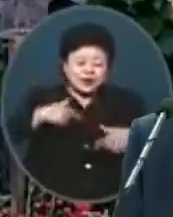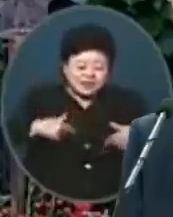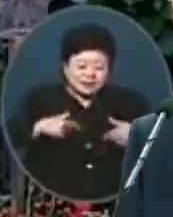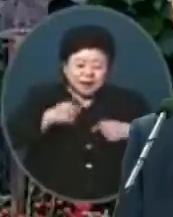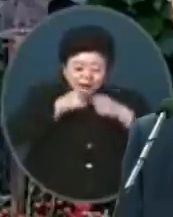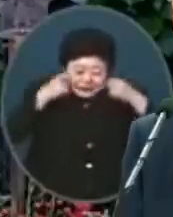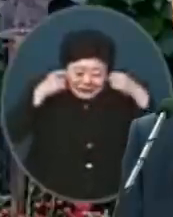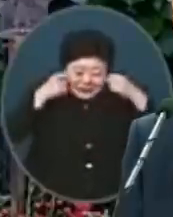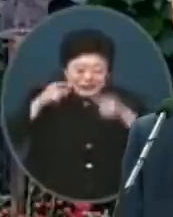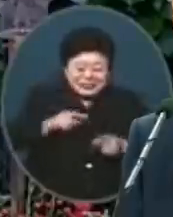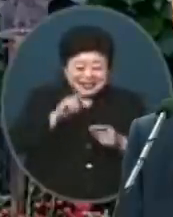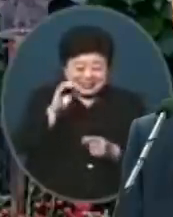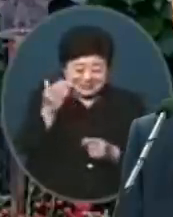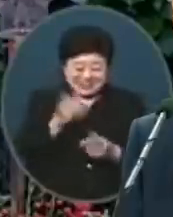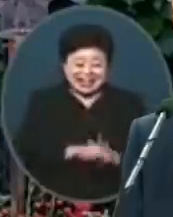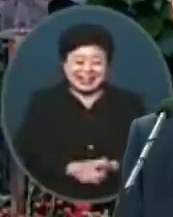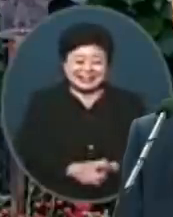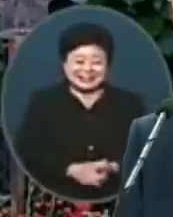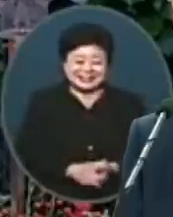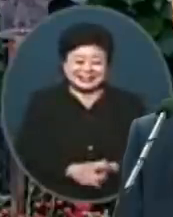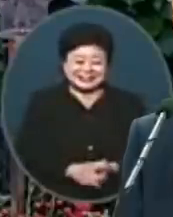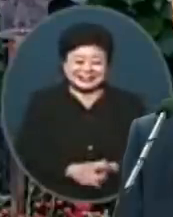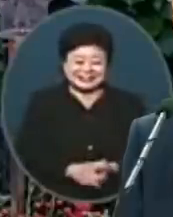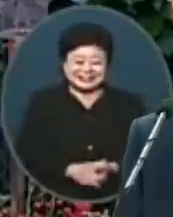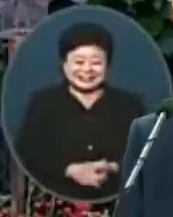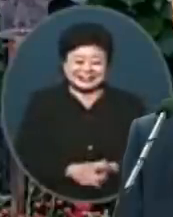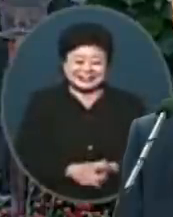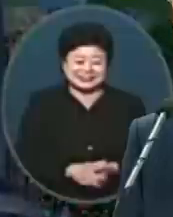기뻐하고 즐거워하며 살아야 합니다.